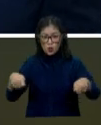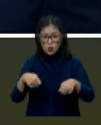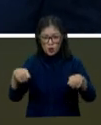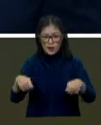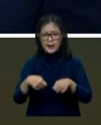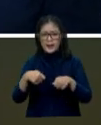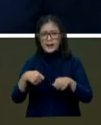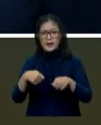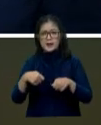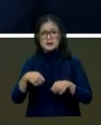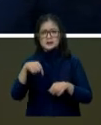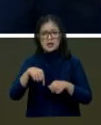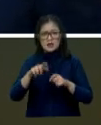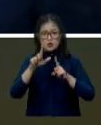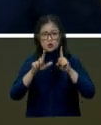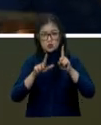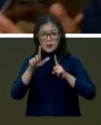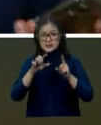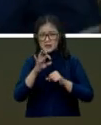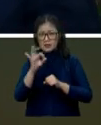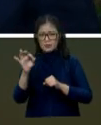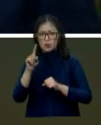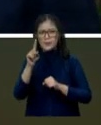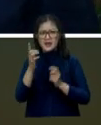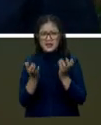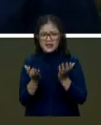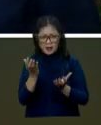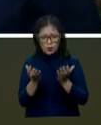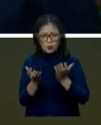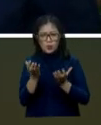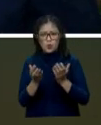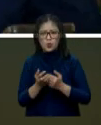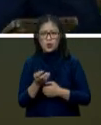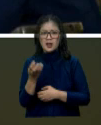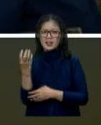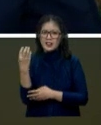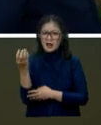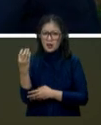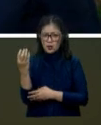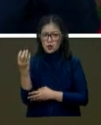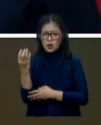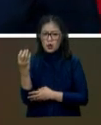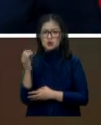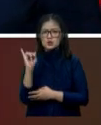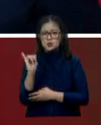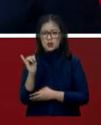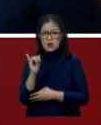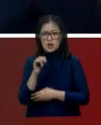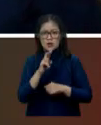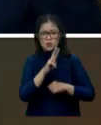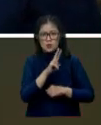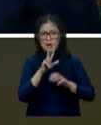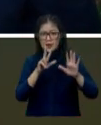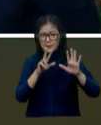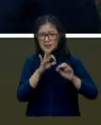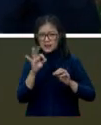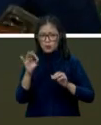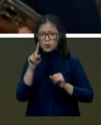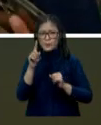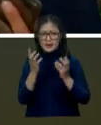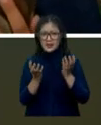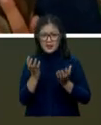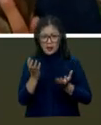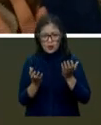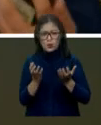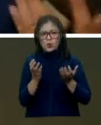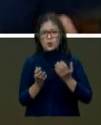seharga rp17.000 per kgnya lalu juga ada telur ayam negeri yang ditaksir mencapai rp28.000 per kg ya lalu